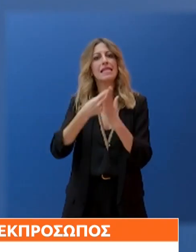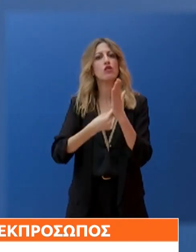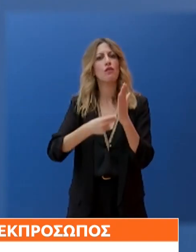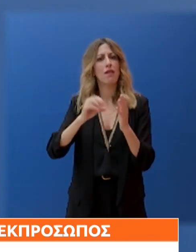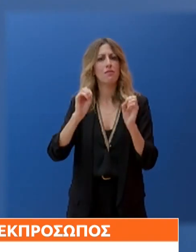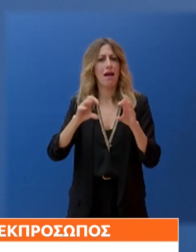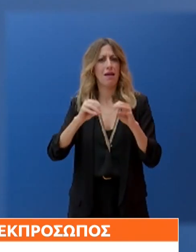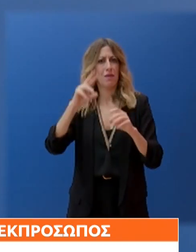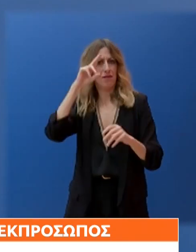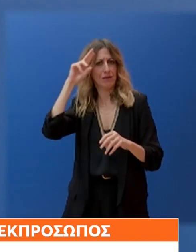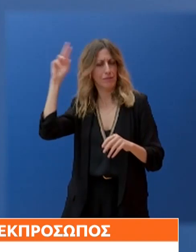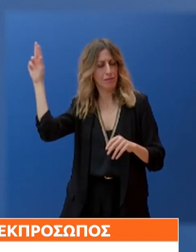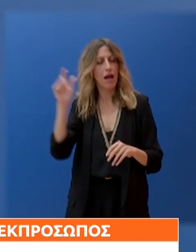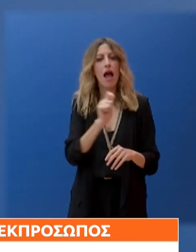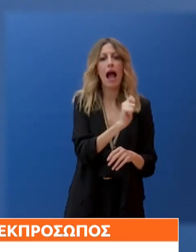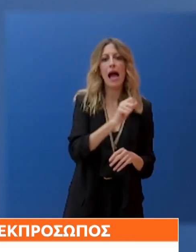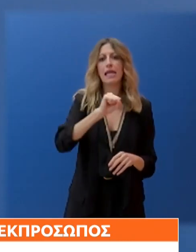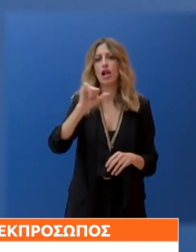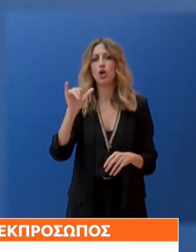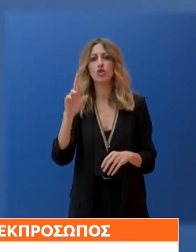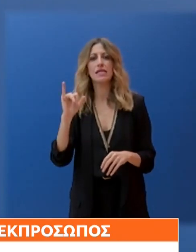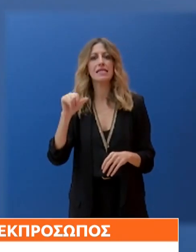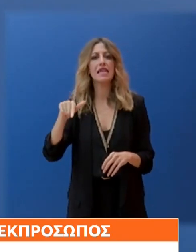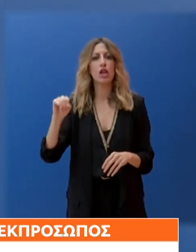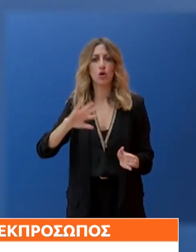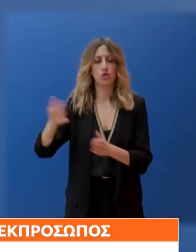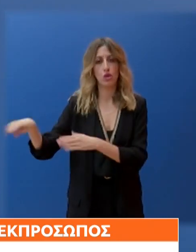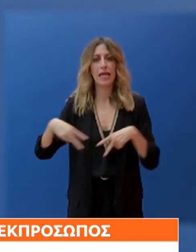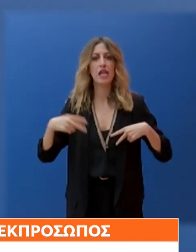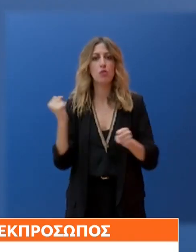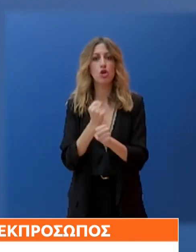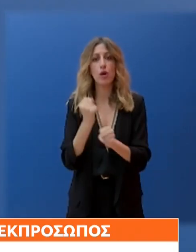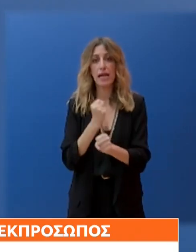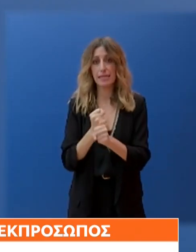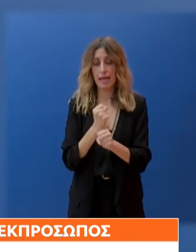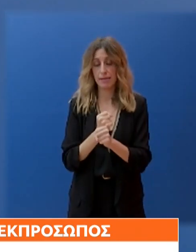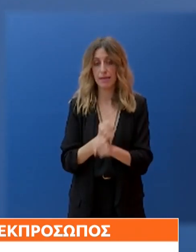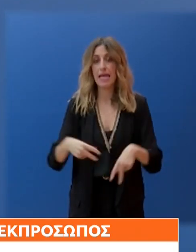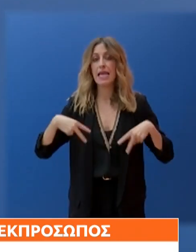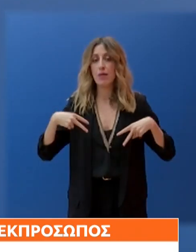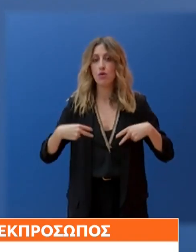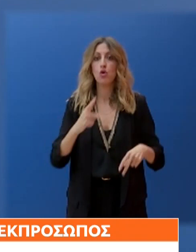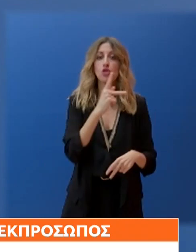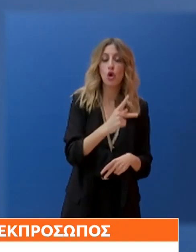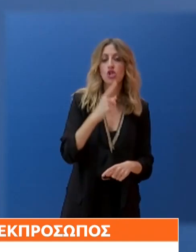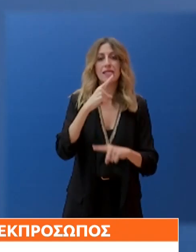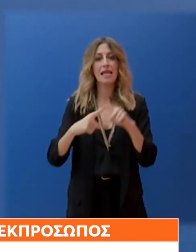Συρίγος. Υπουργείο Εργασίας και Κοινωνικών Υποθέσεων. Υπουργός Κωστής